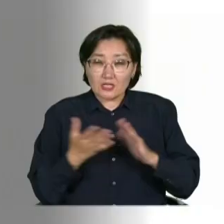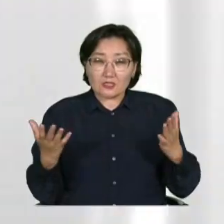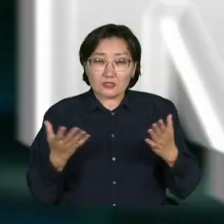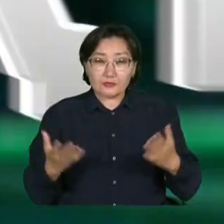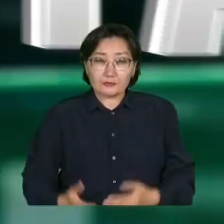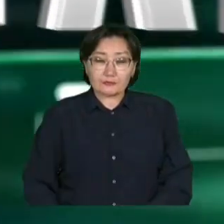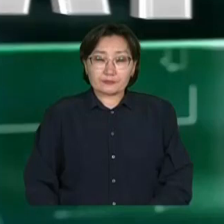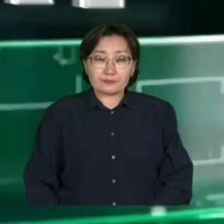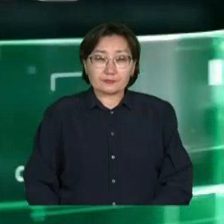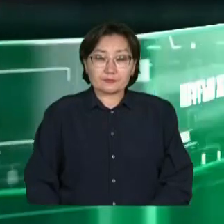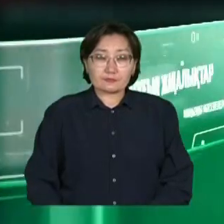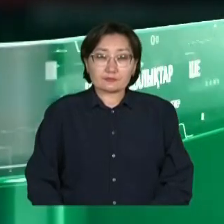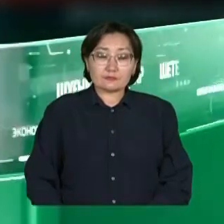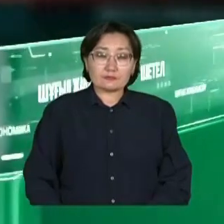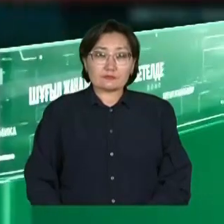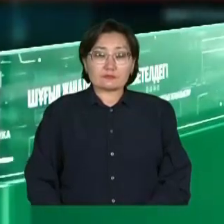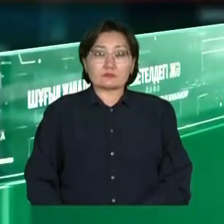қалай?